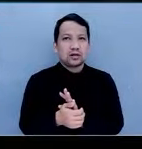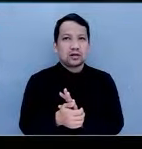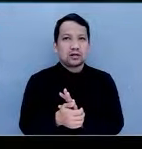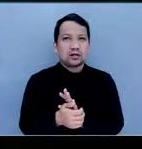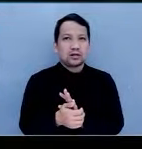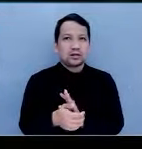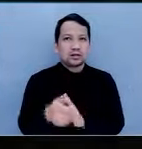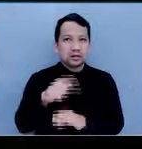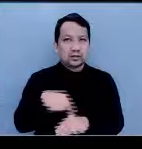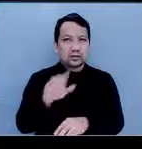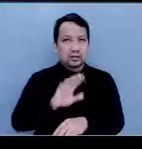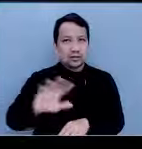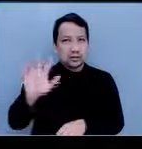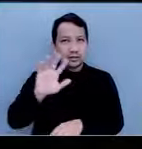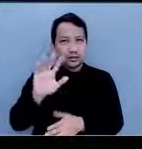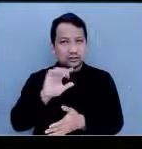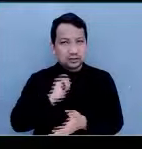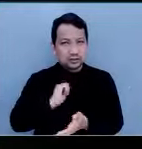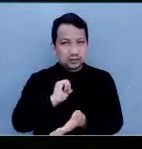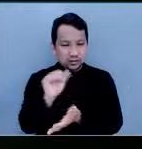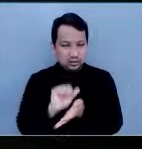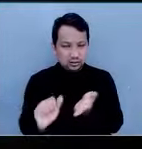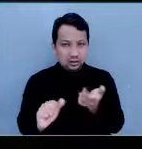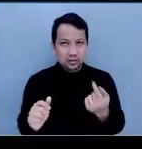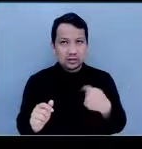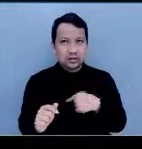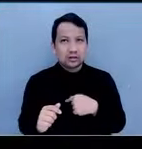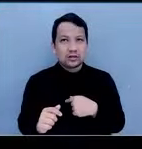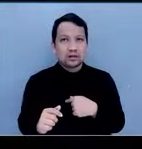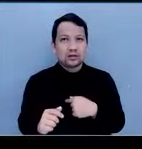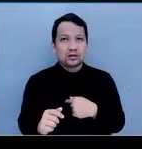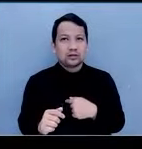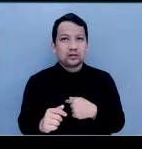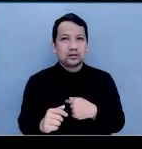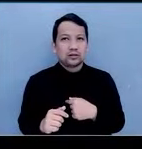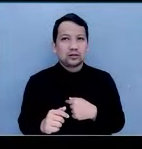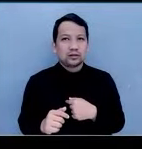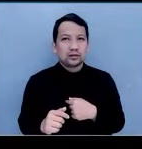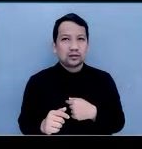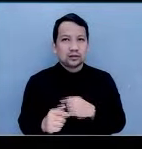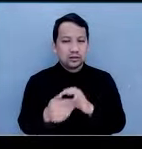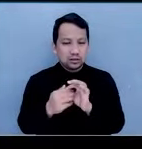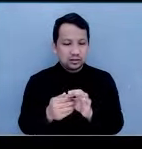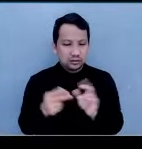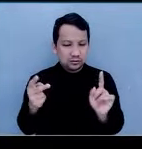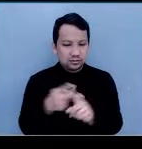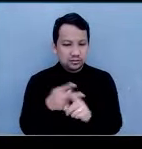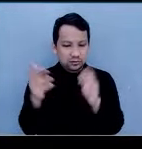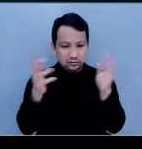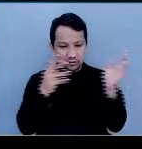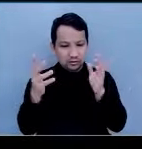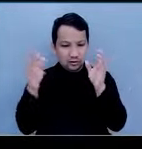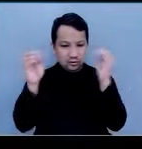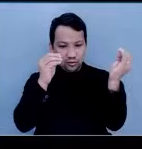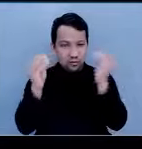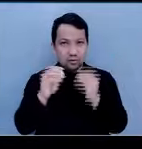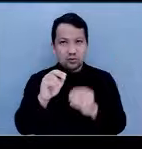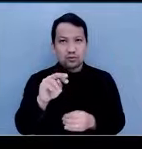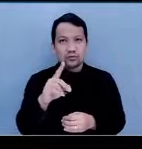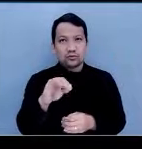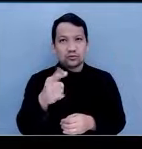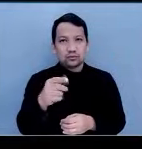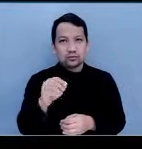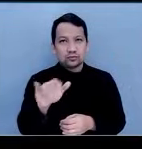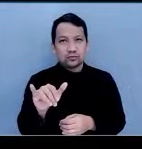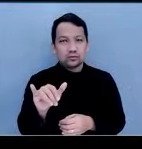Dati na kasi akong artist talaga. So, nung naging biktima kami ng Bagyong Undoy, so ginamit ko